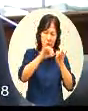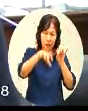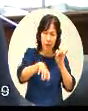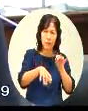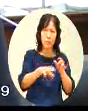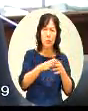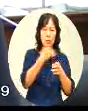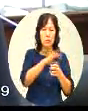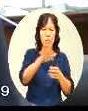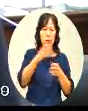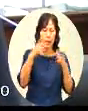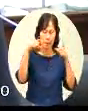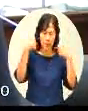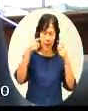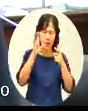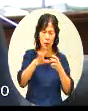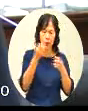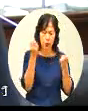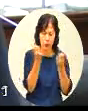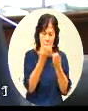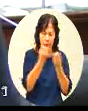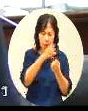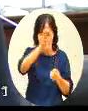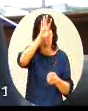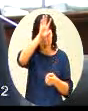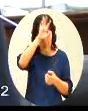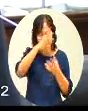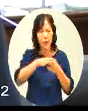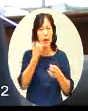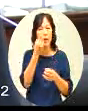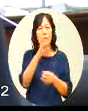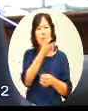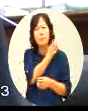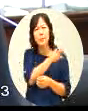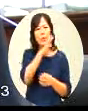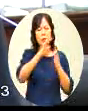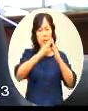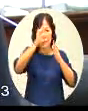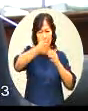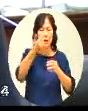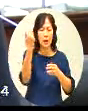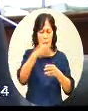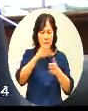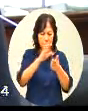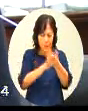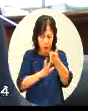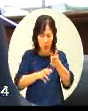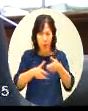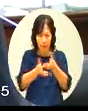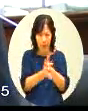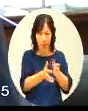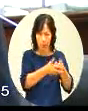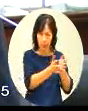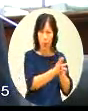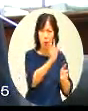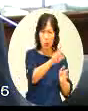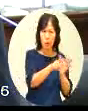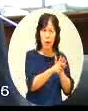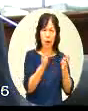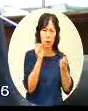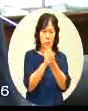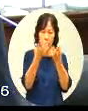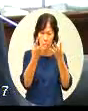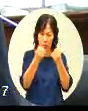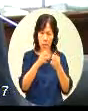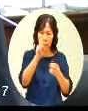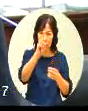病。我们常常为了要几个，不管是市长啊，下至好多的单位，我觉得 这个数字是一万多